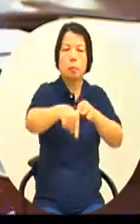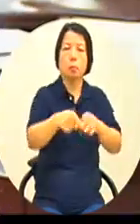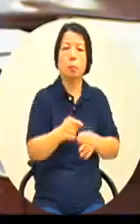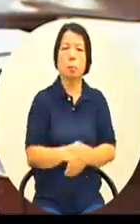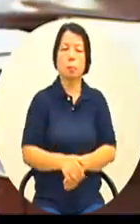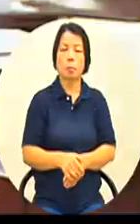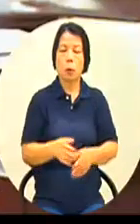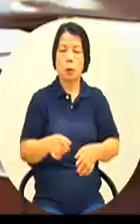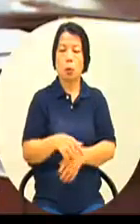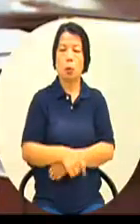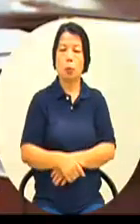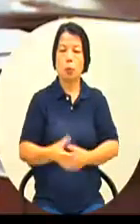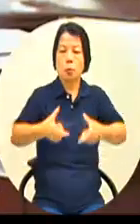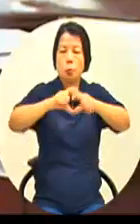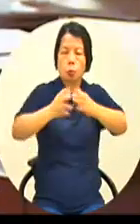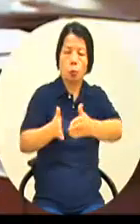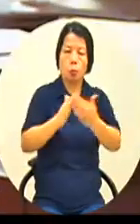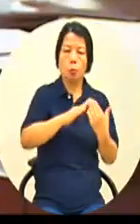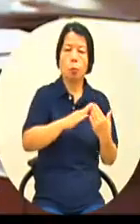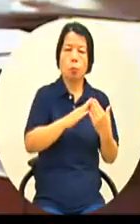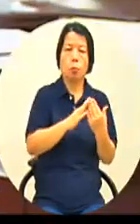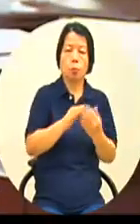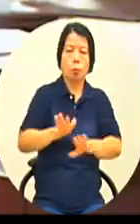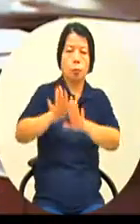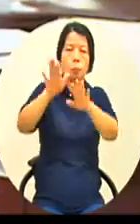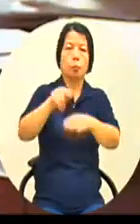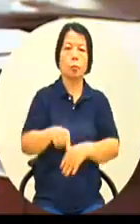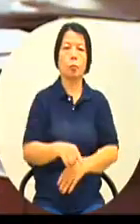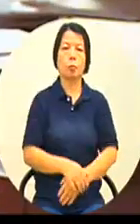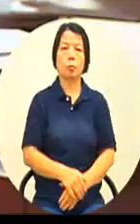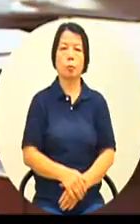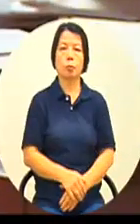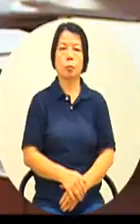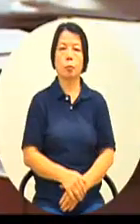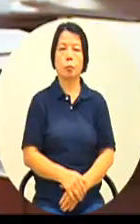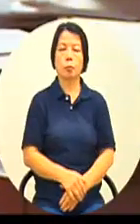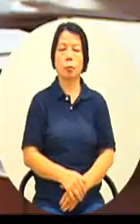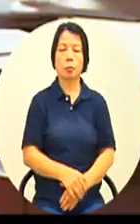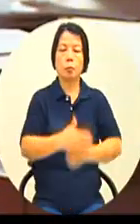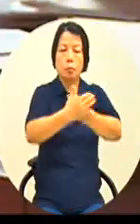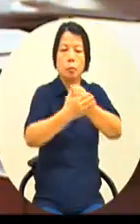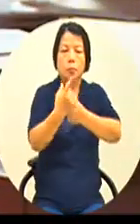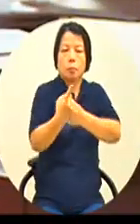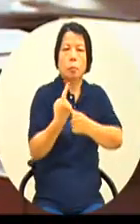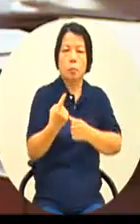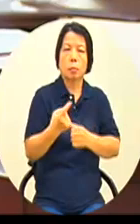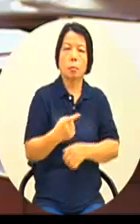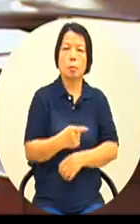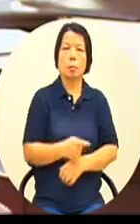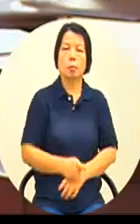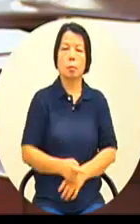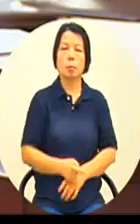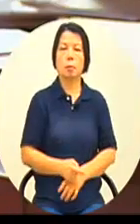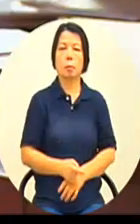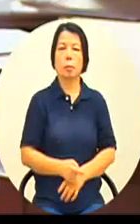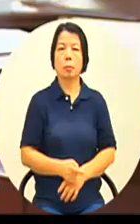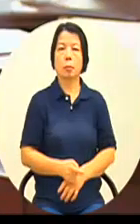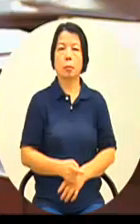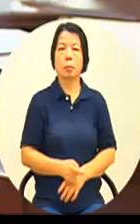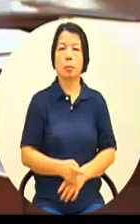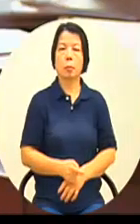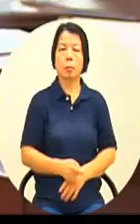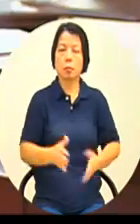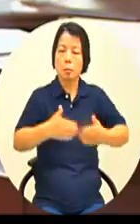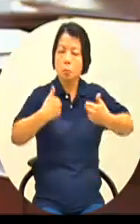来恢复着来顾这繁荣。搁一个问题，就是迄个宝来嘞，甲登记缆车对不对吼？咱到底是要做